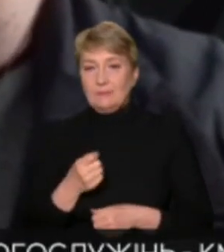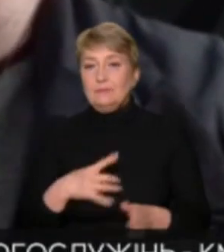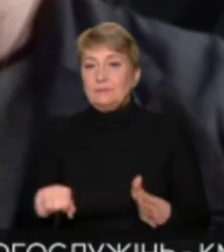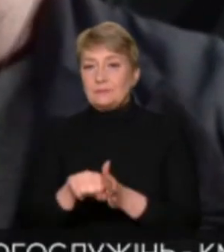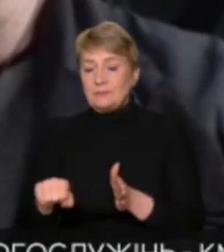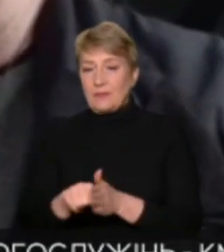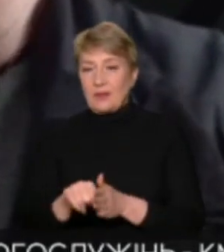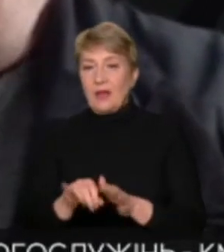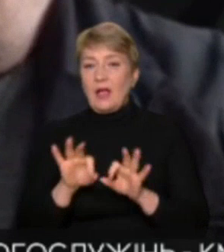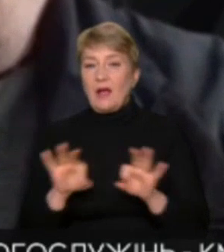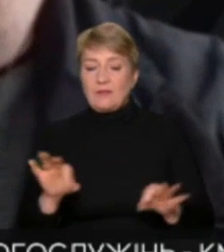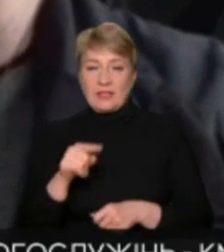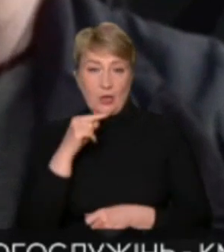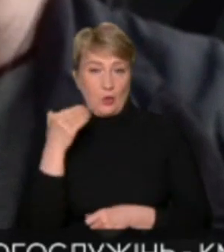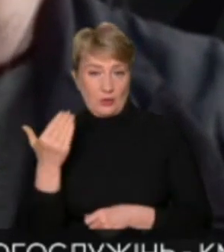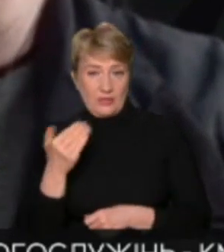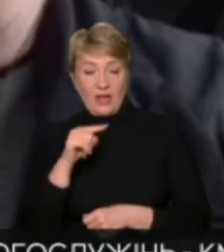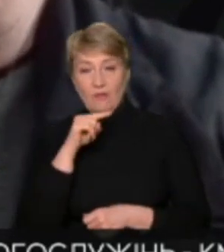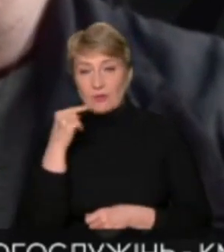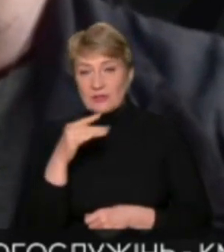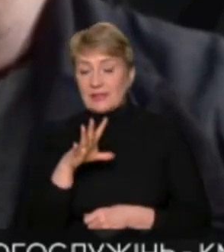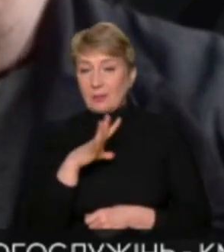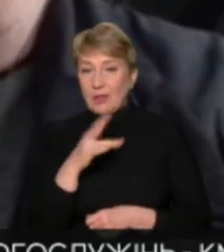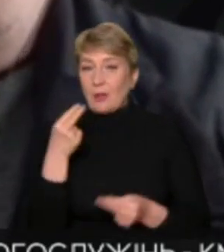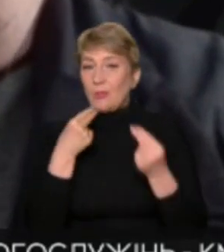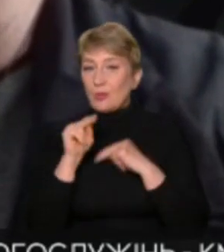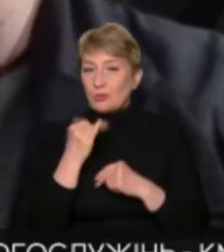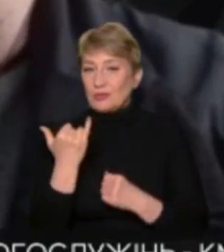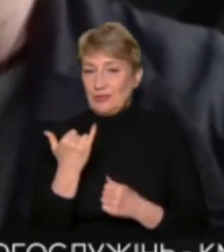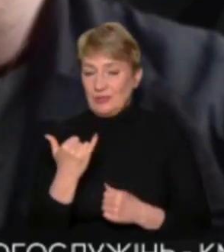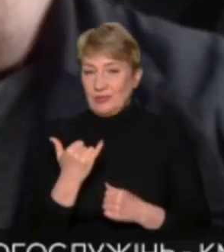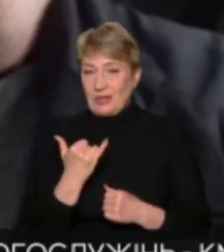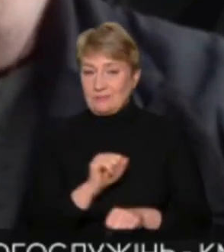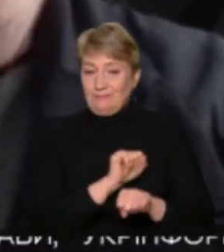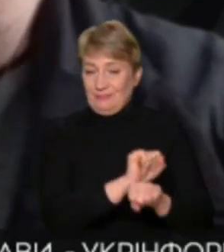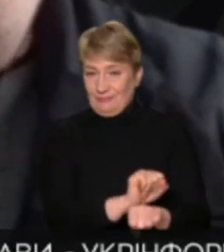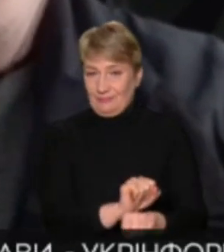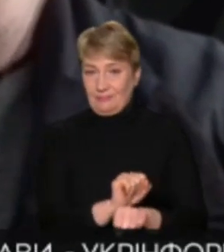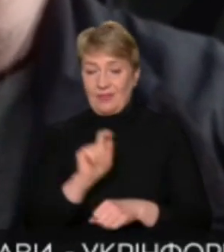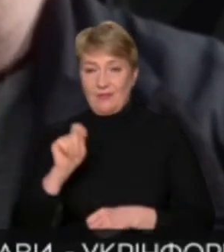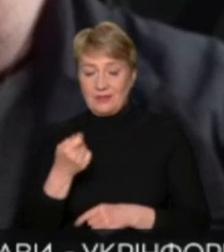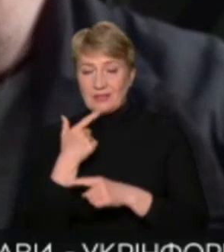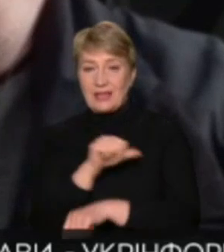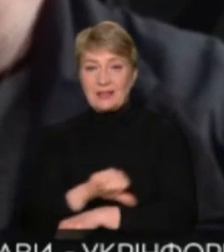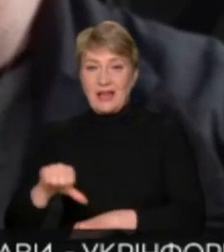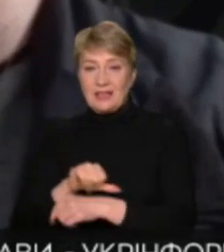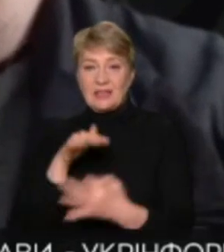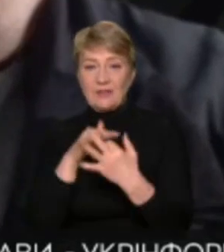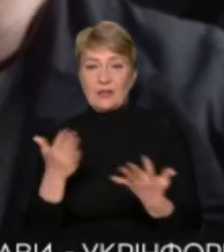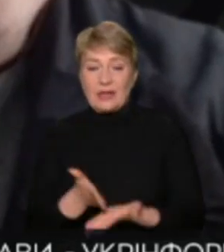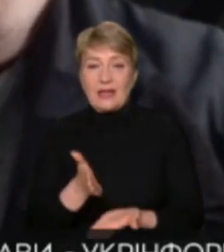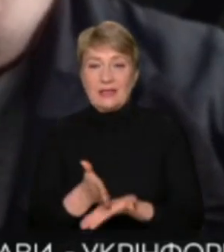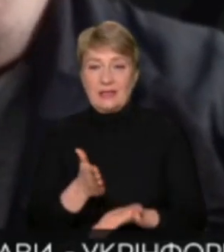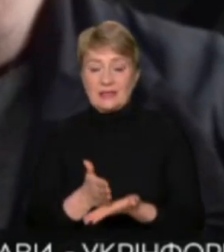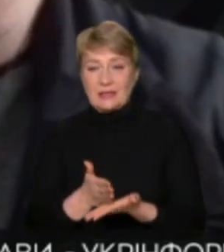Росії, в ідеалі для них було б заморозити цей конфлікт на цих кордонах, на цій лінії фронту, яка зараз існує, на рік